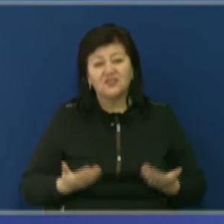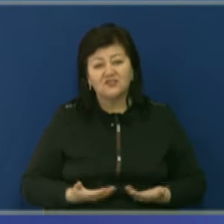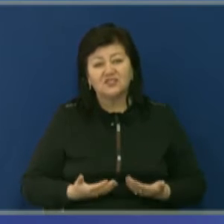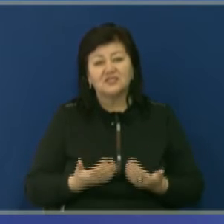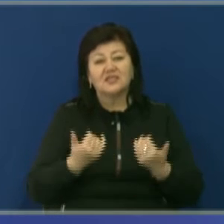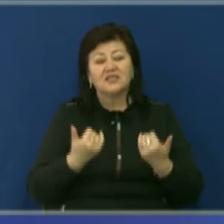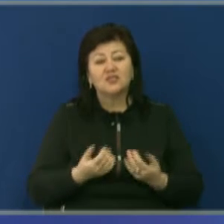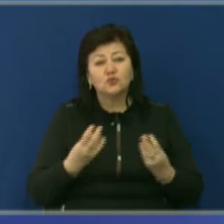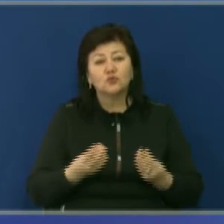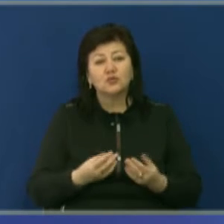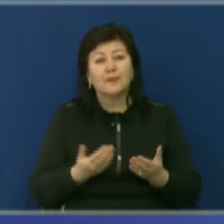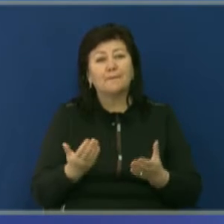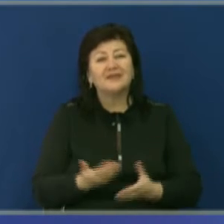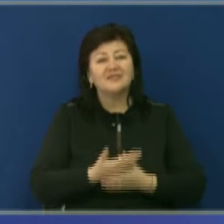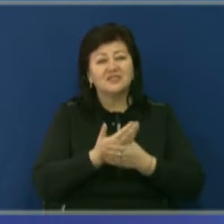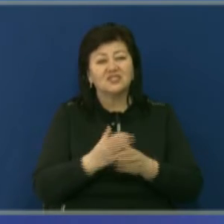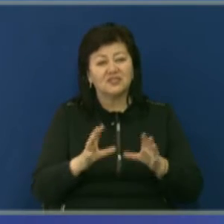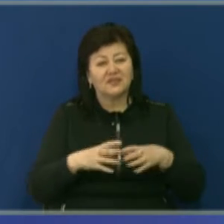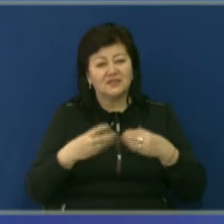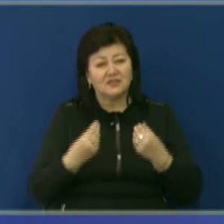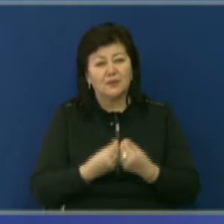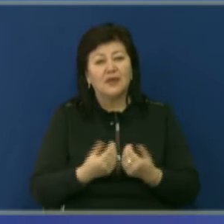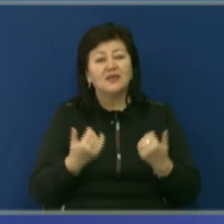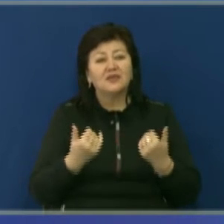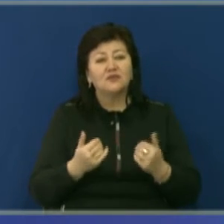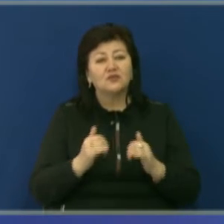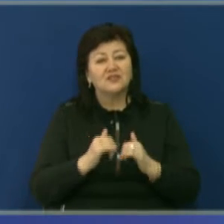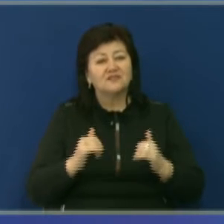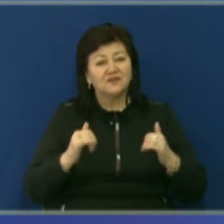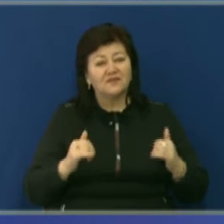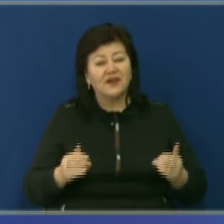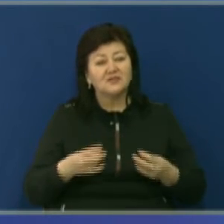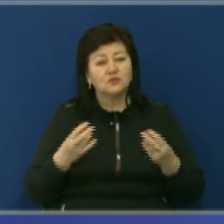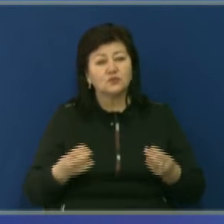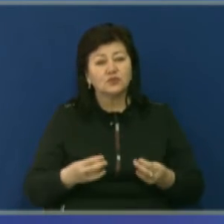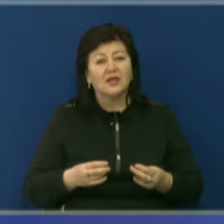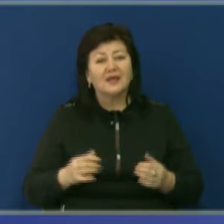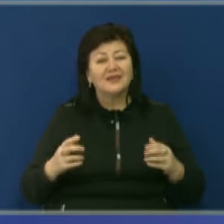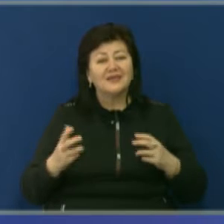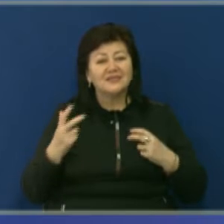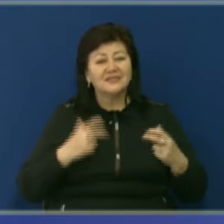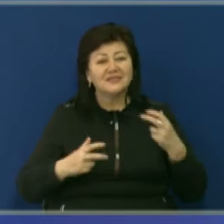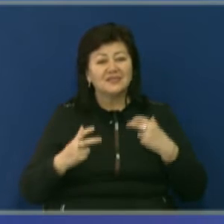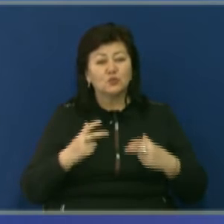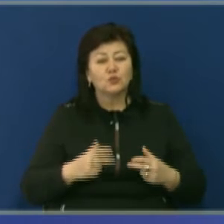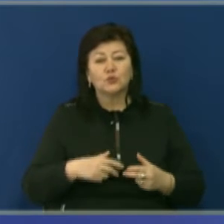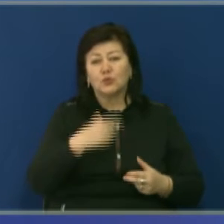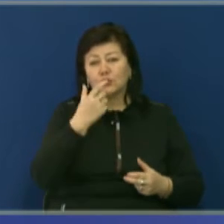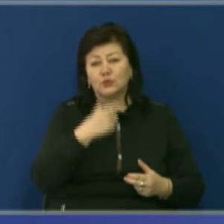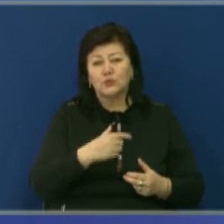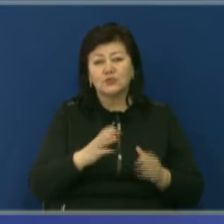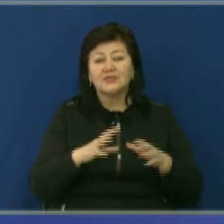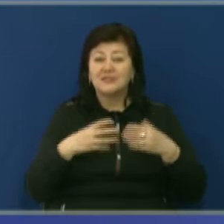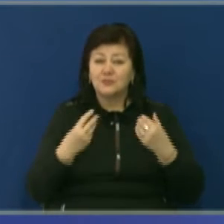институтын қолдауға және отбасылық құндылықтарды жаңғыртуға үнемі назар аударылып келеді. 18 баланы тәрбиелеп отырған семейлік Виктор мен